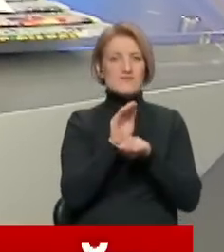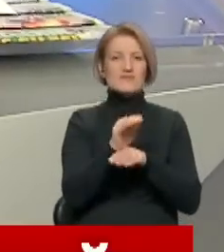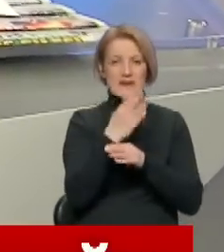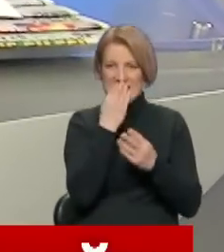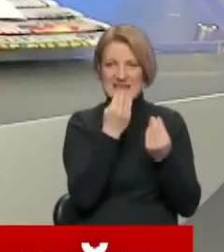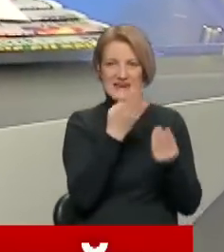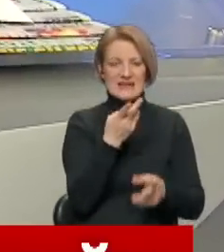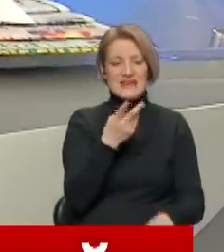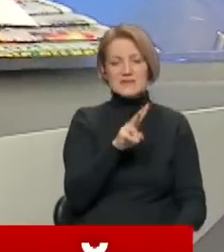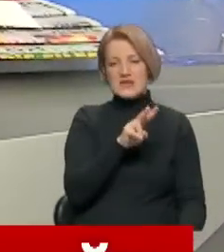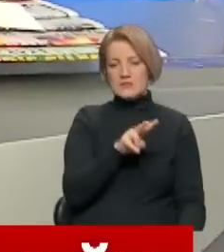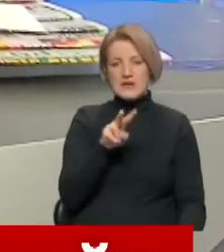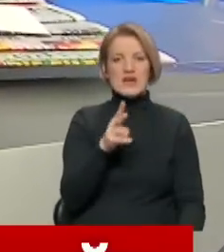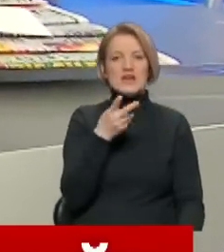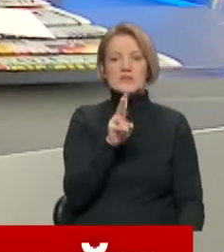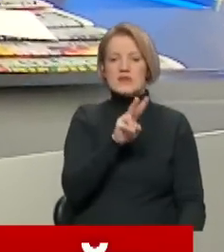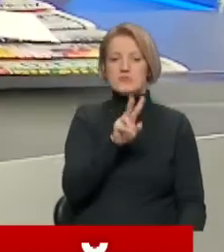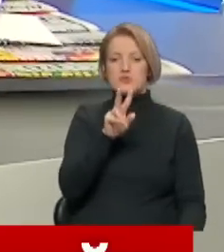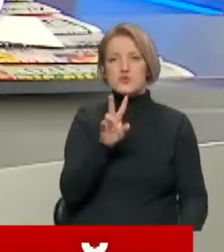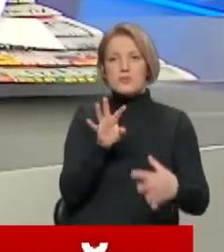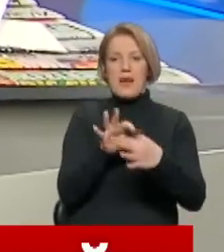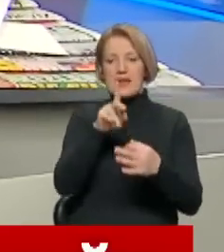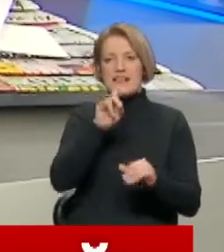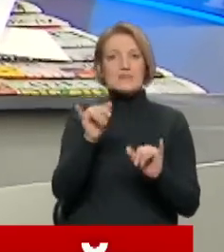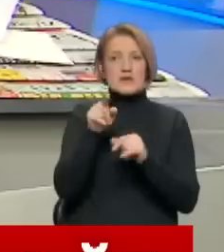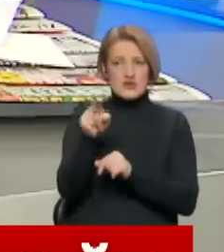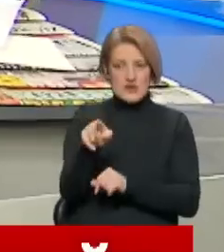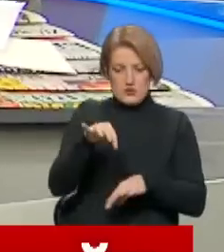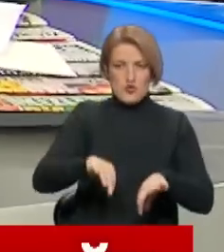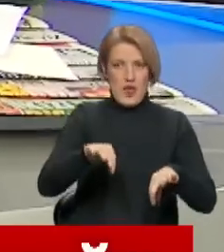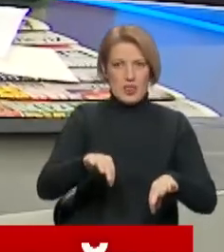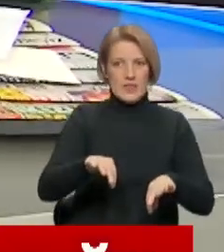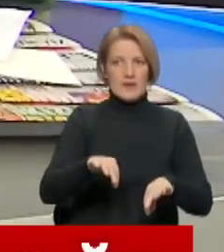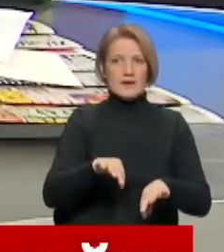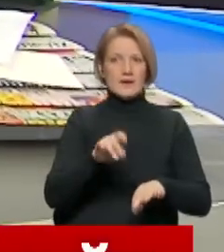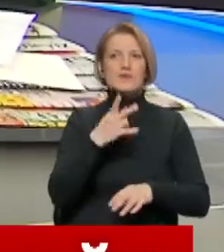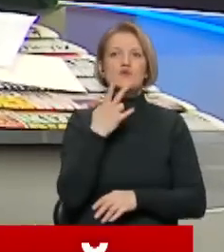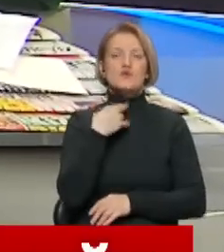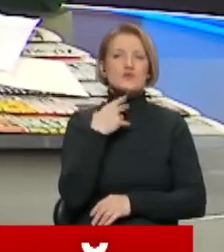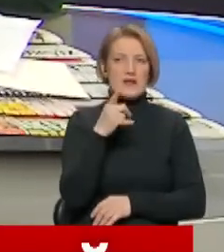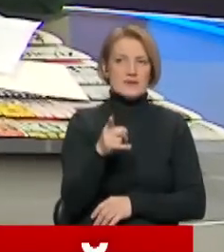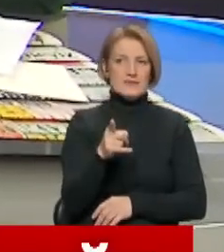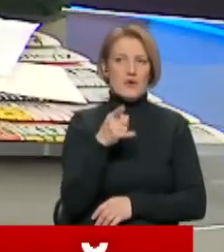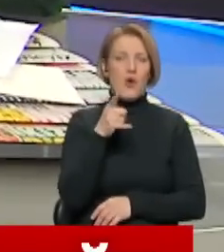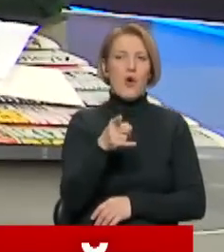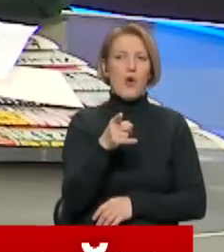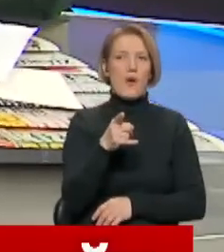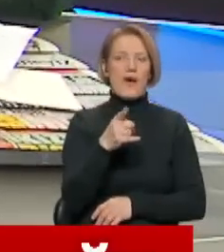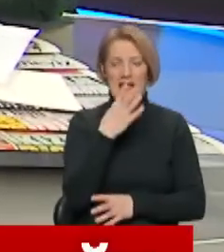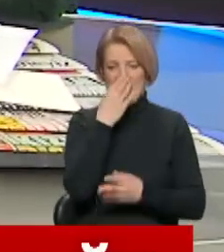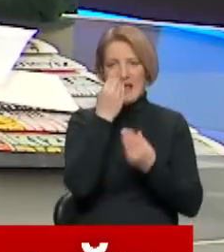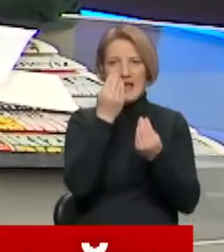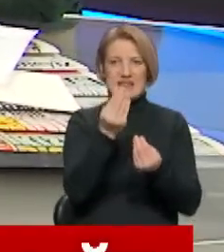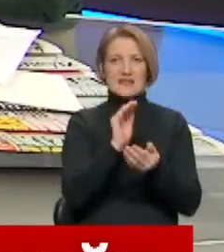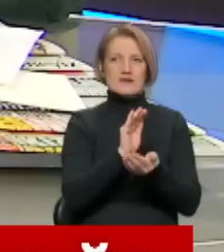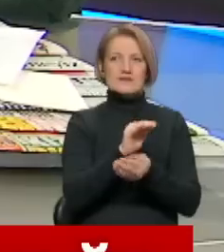ancak 2022-2023'e bağlayan yılbaşındaysa yani şu anki bulunduğumuz Rusların iddası o hediye